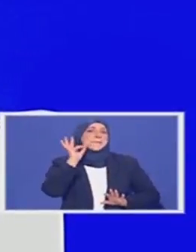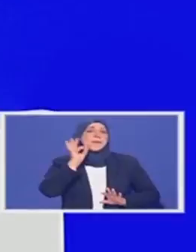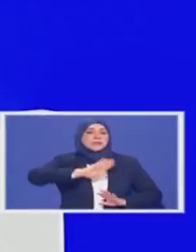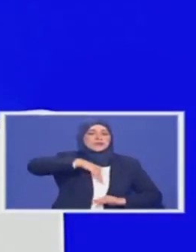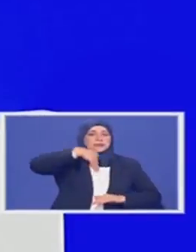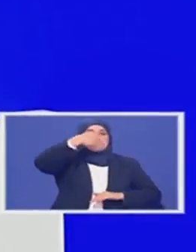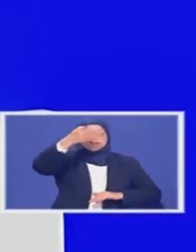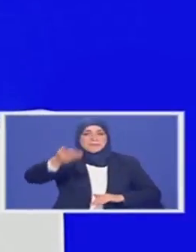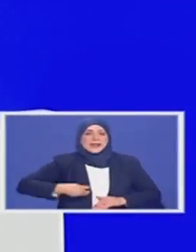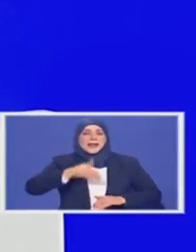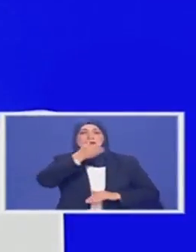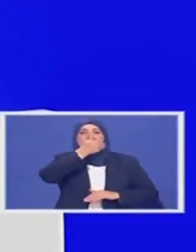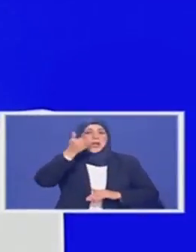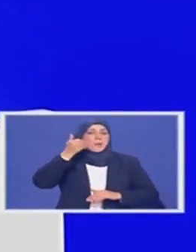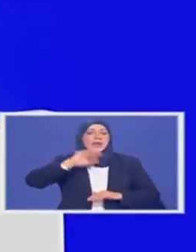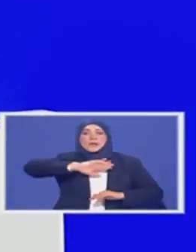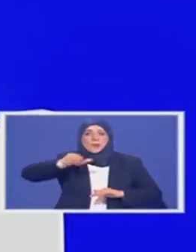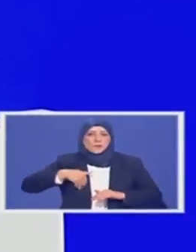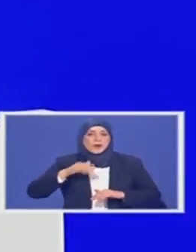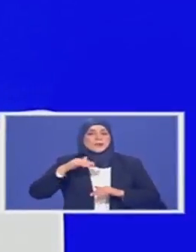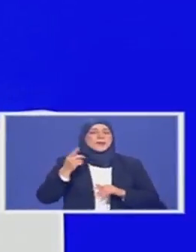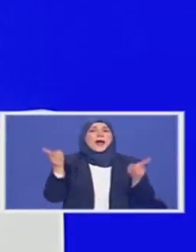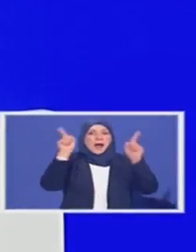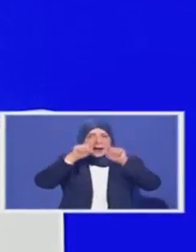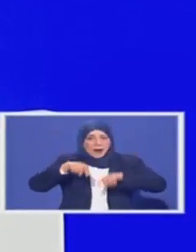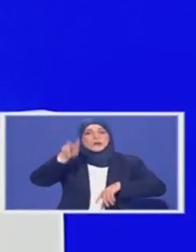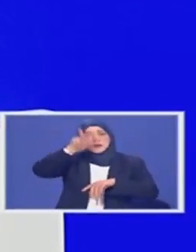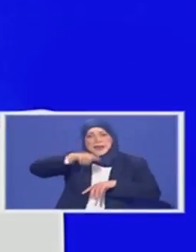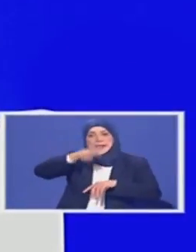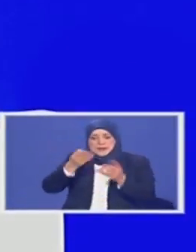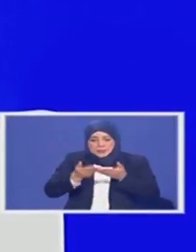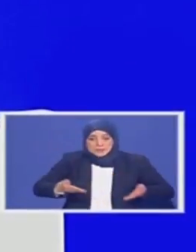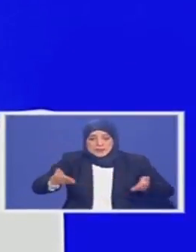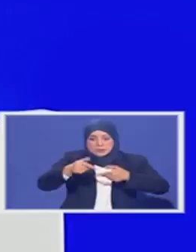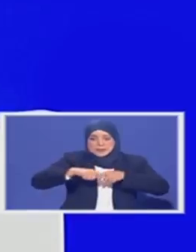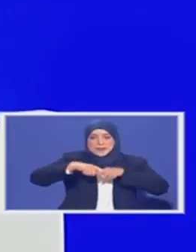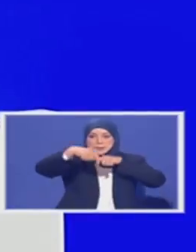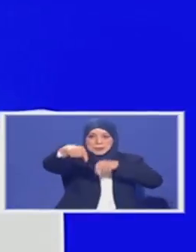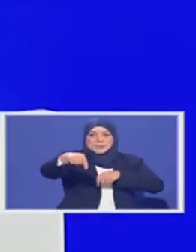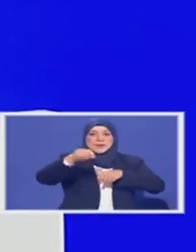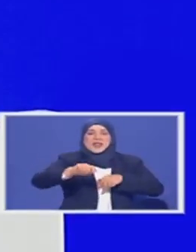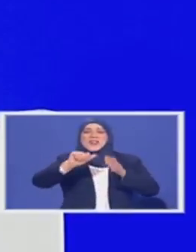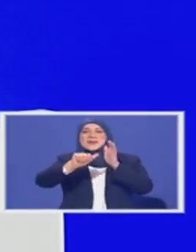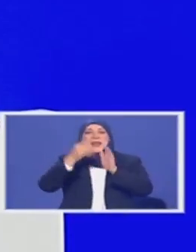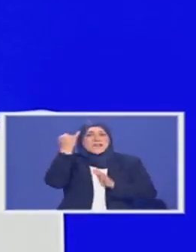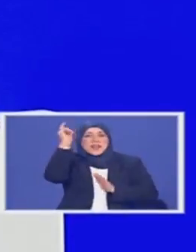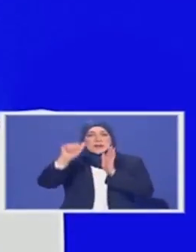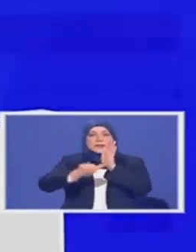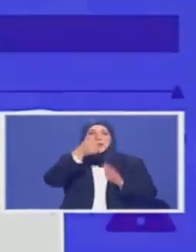يوم 24 ماي. نعاودوا ونأكدوا راهو المرحلية هذه هي مرحلية مبدئية،